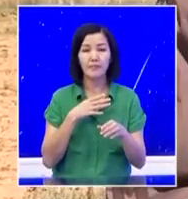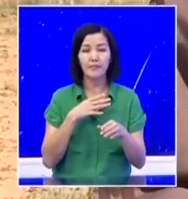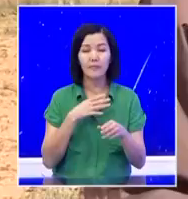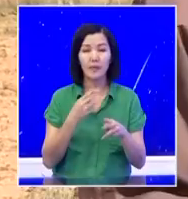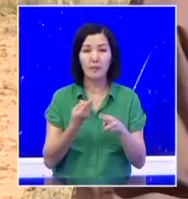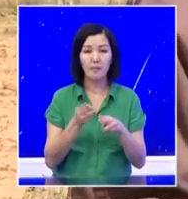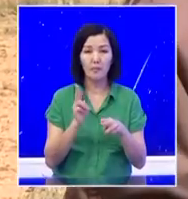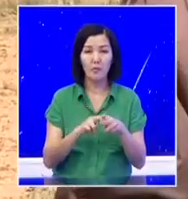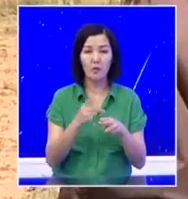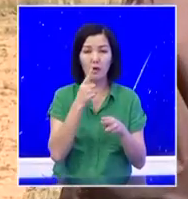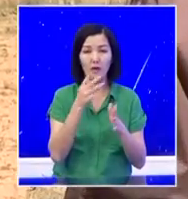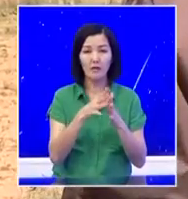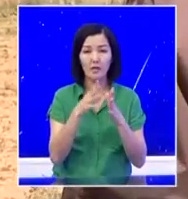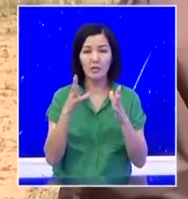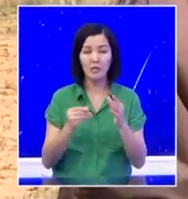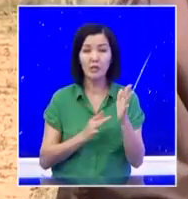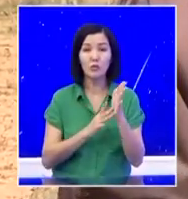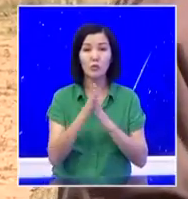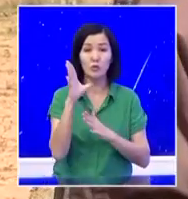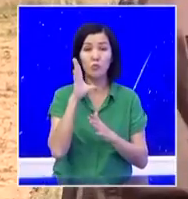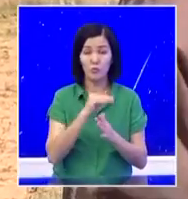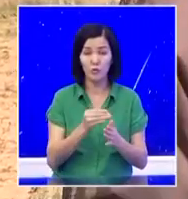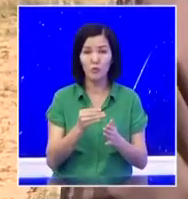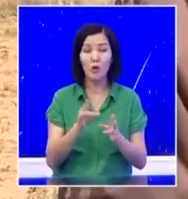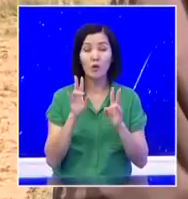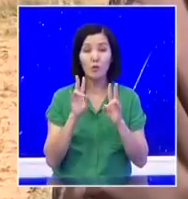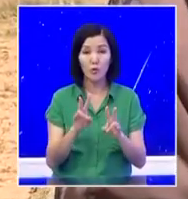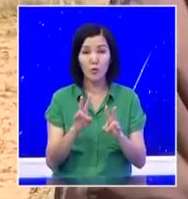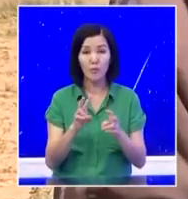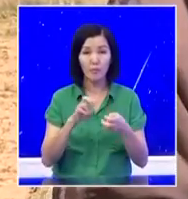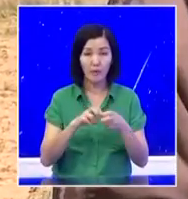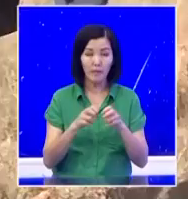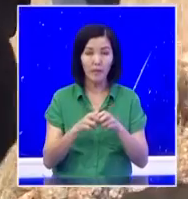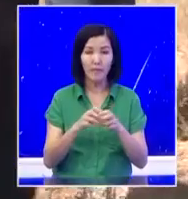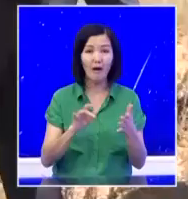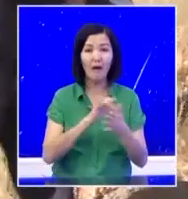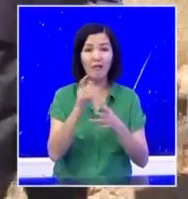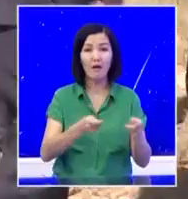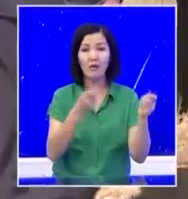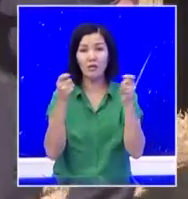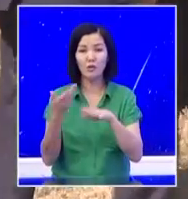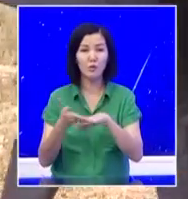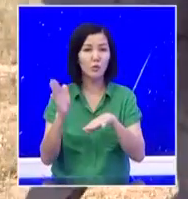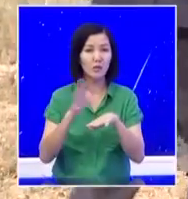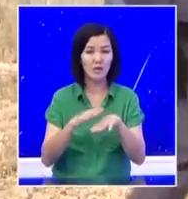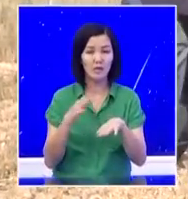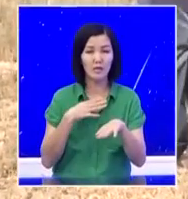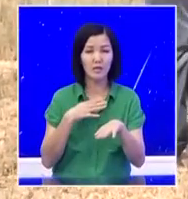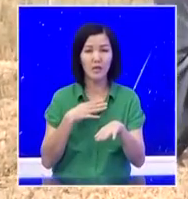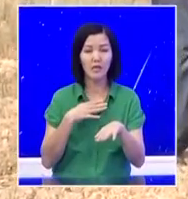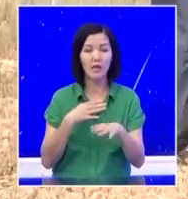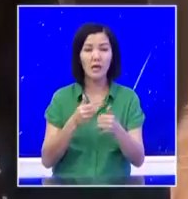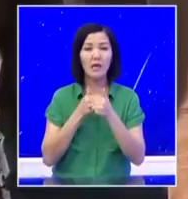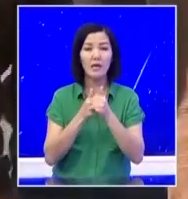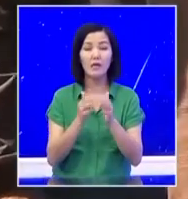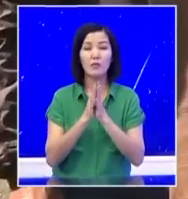бұл қант қызылшасын өсіру қолдан келеді. Но негізгі өзекті мәселе соны қалаға жеткізу. Облыс әкімінің орынбасары шаруалар тарапынан